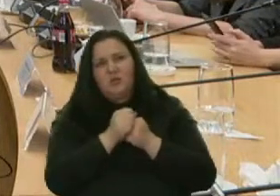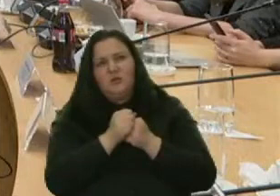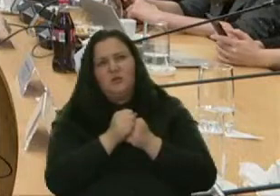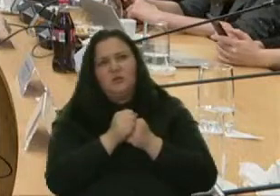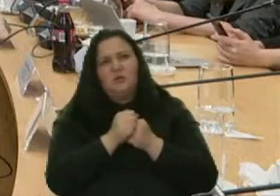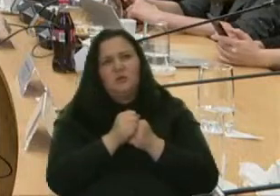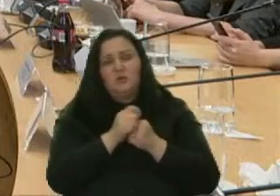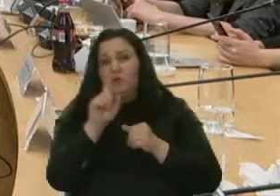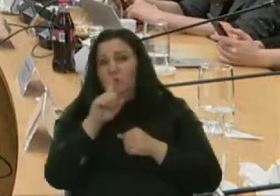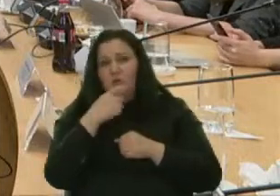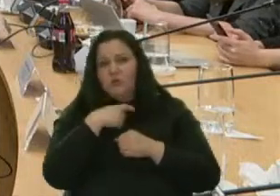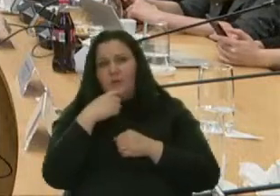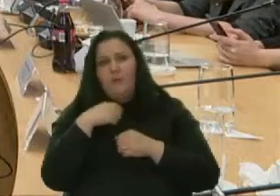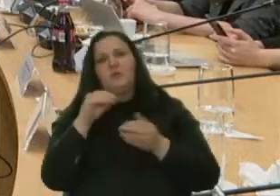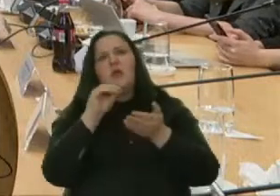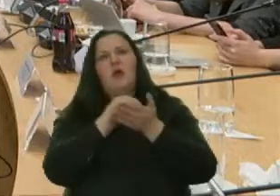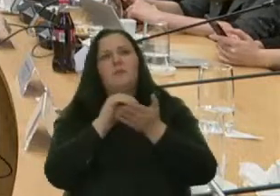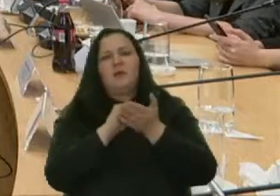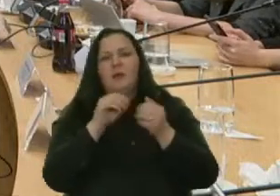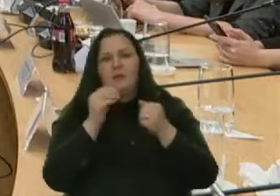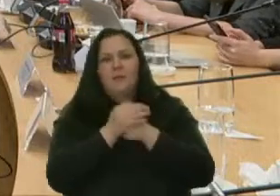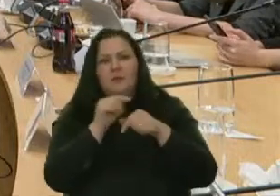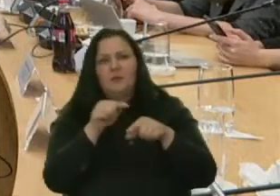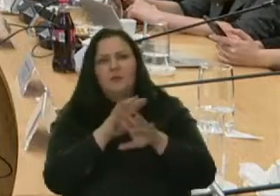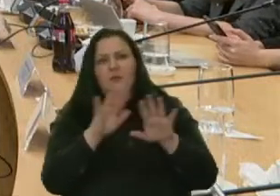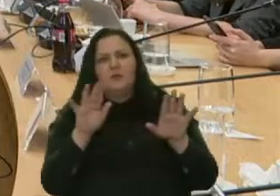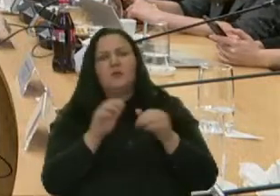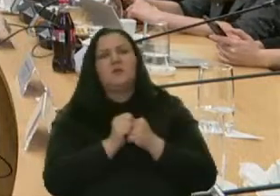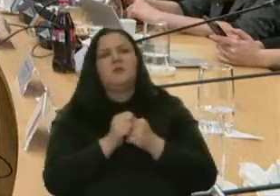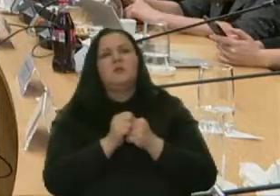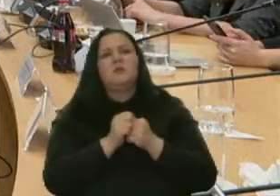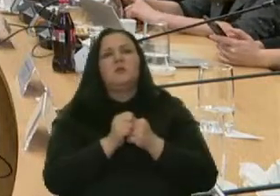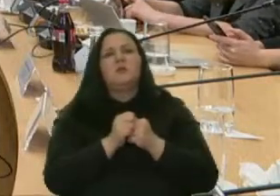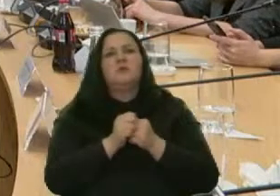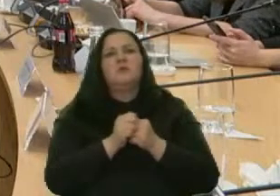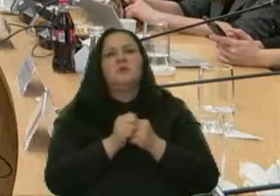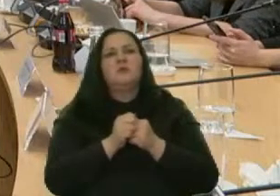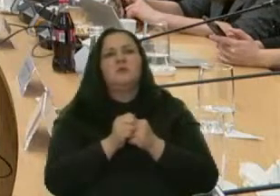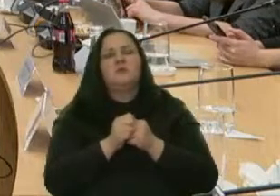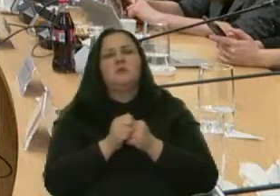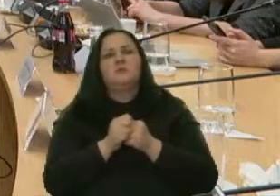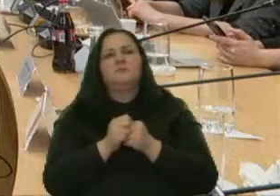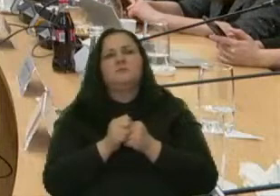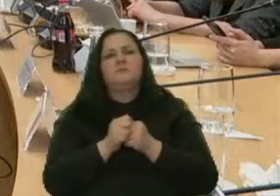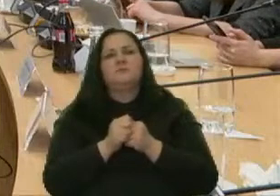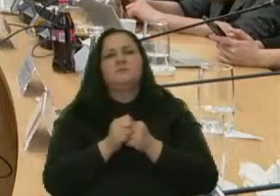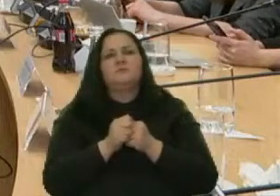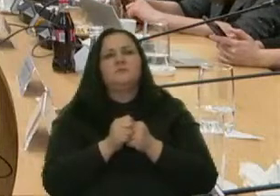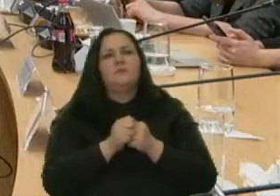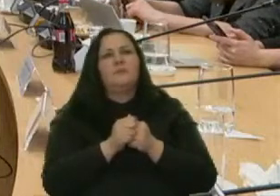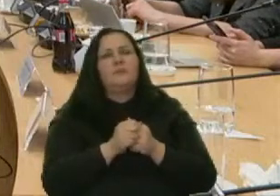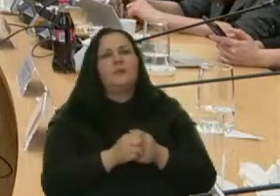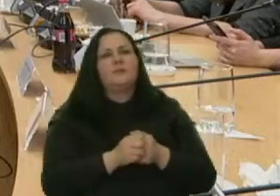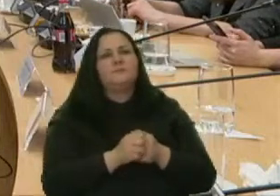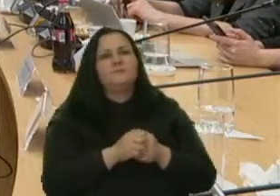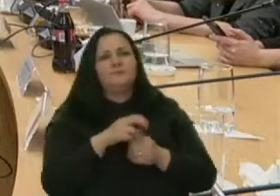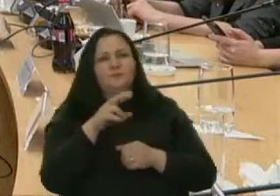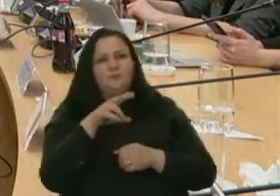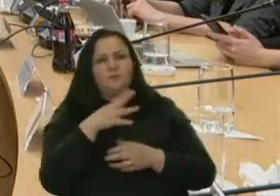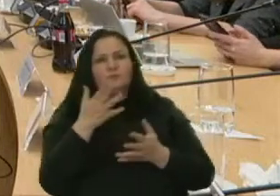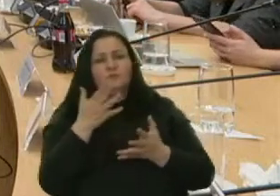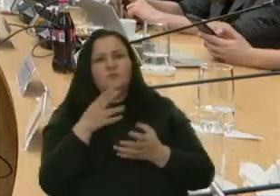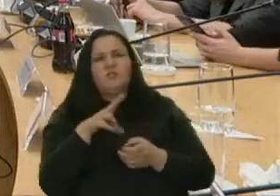nu mai devine aplicabil până dacă ziceți că are valabilitate până în octombrie 2024 ăla nu mai poate fi aplicat devine